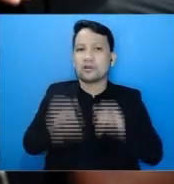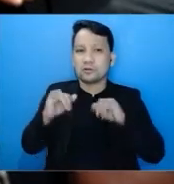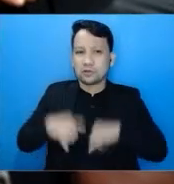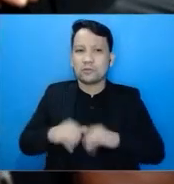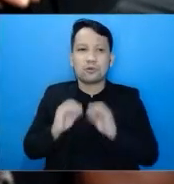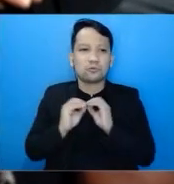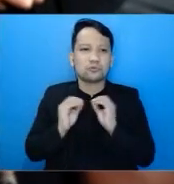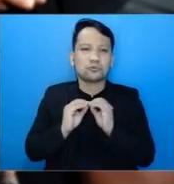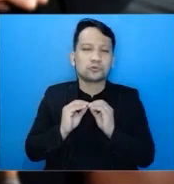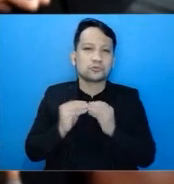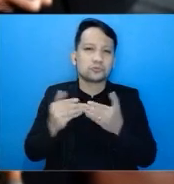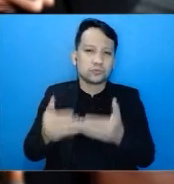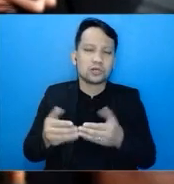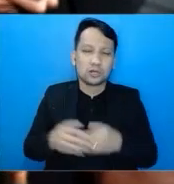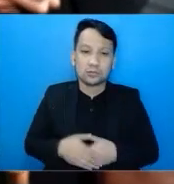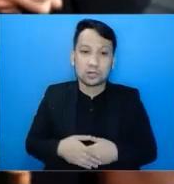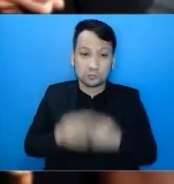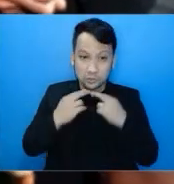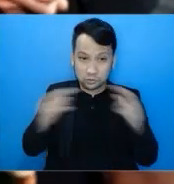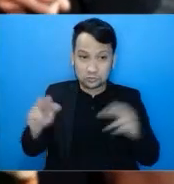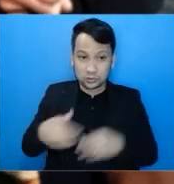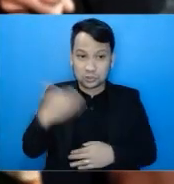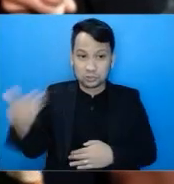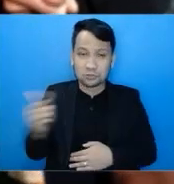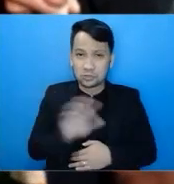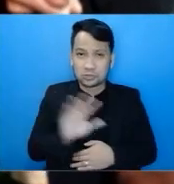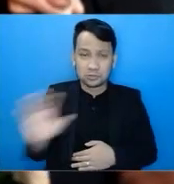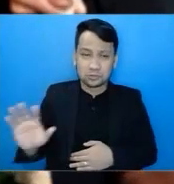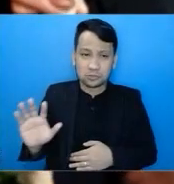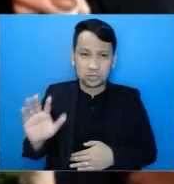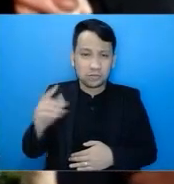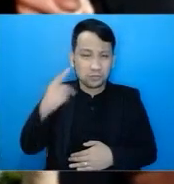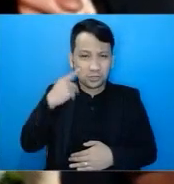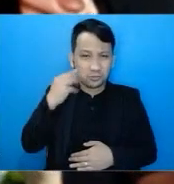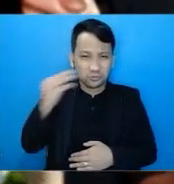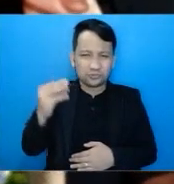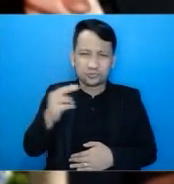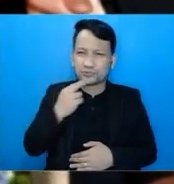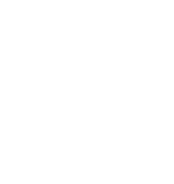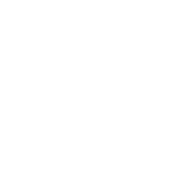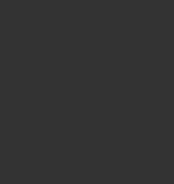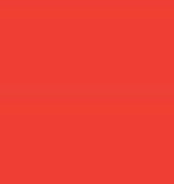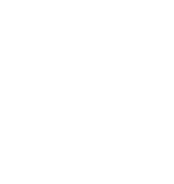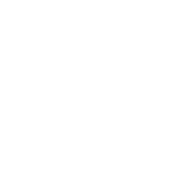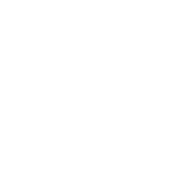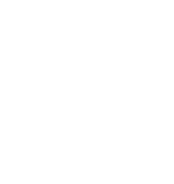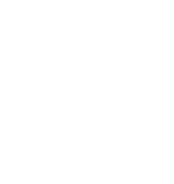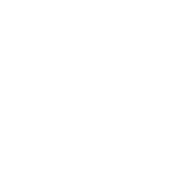Nagbabalita mula sa Frontline, Patricia Mangune, News 5.